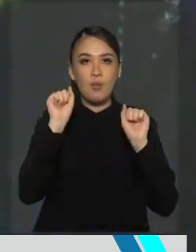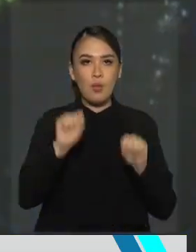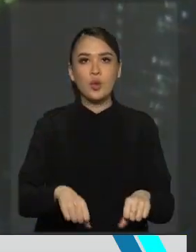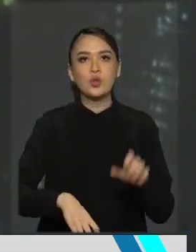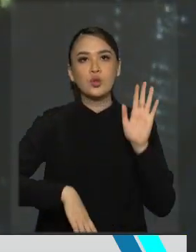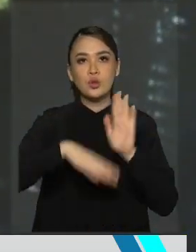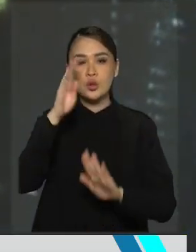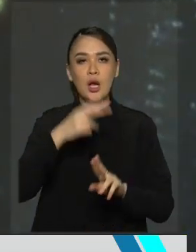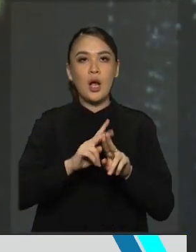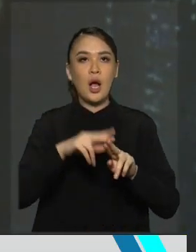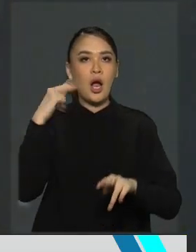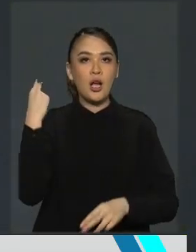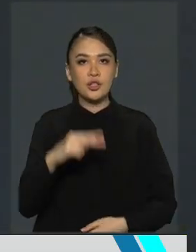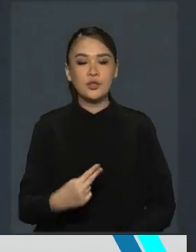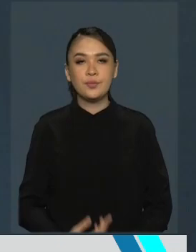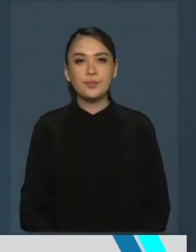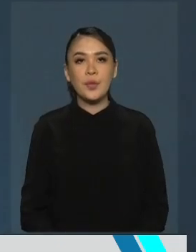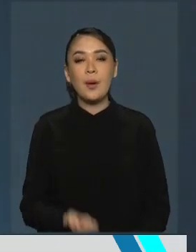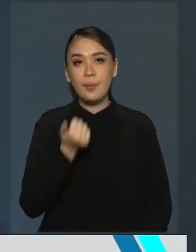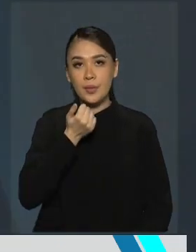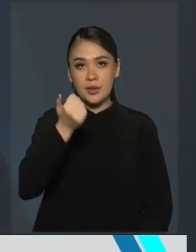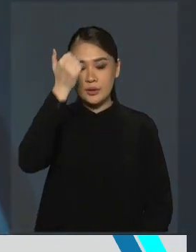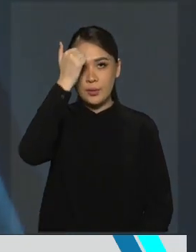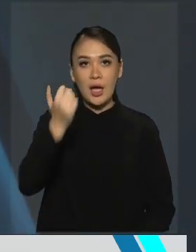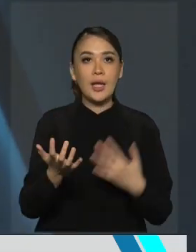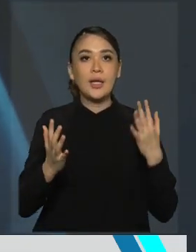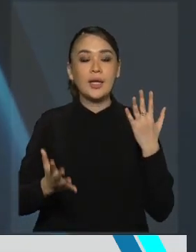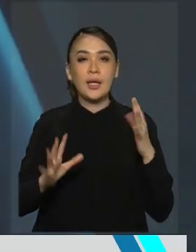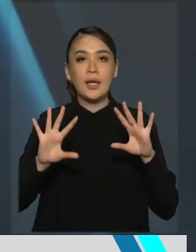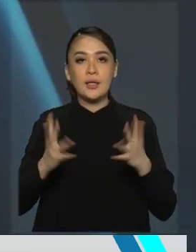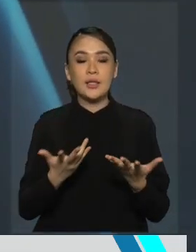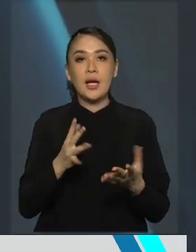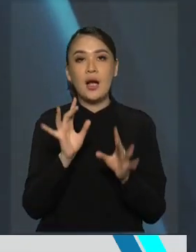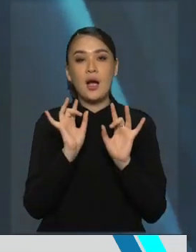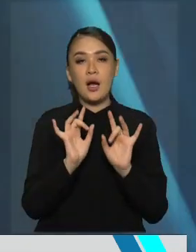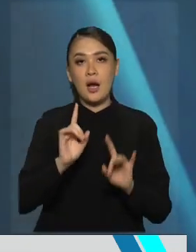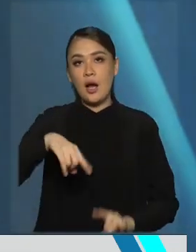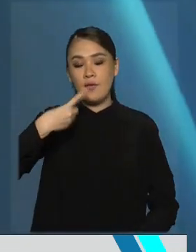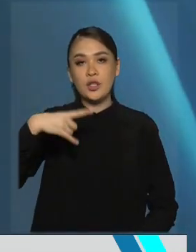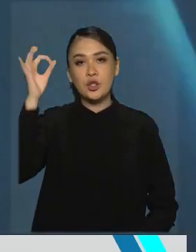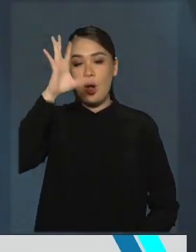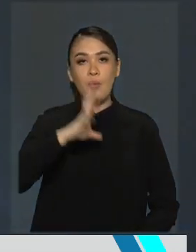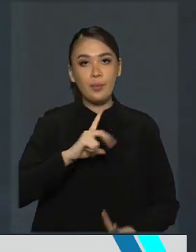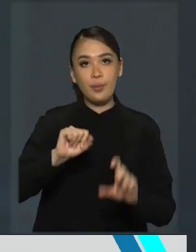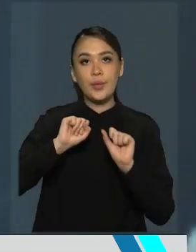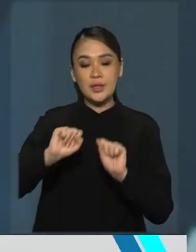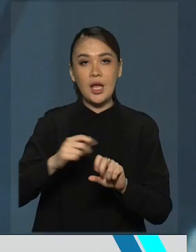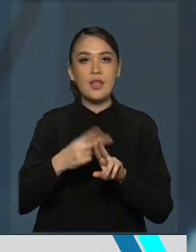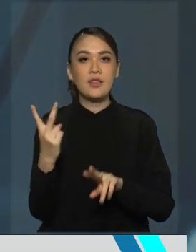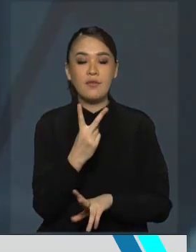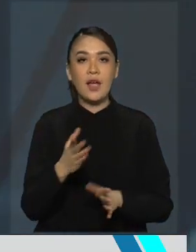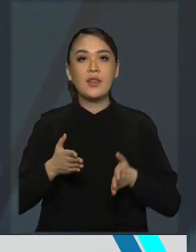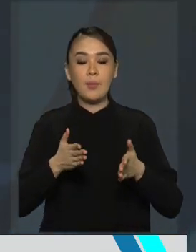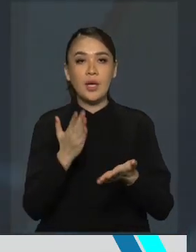другой качественный уровень. Спасибо. Если говорить о вопросах обороны и безопасности, это два направления,